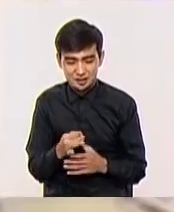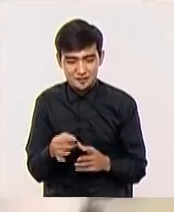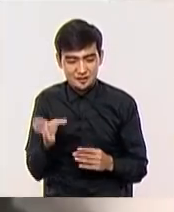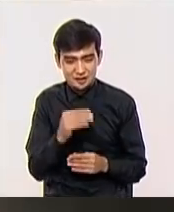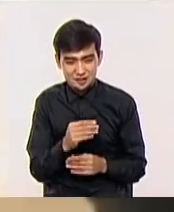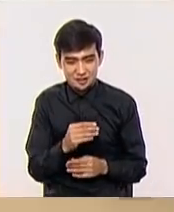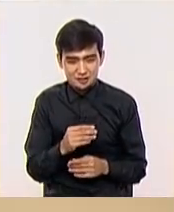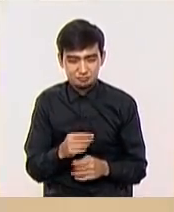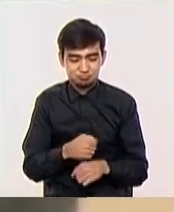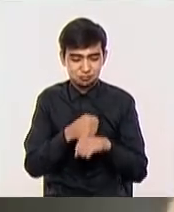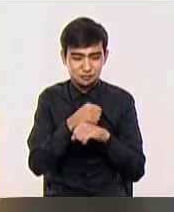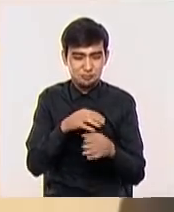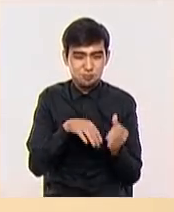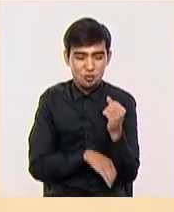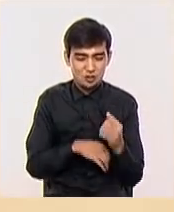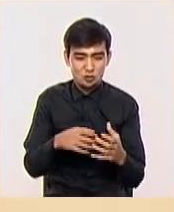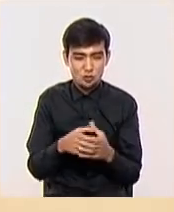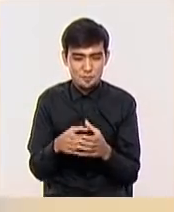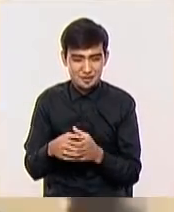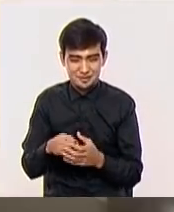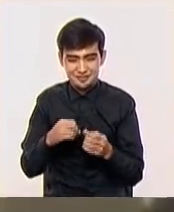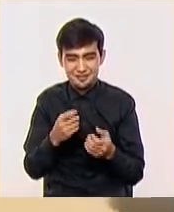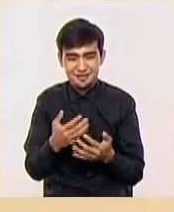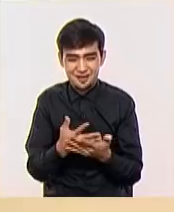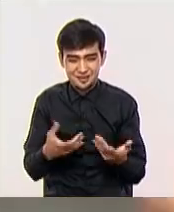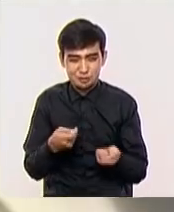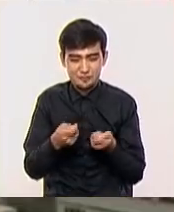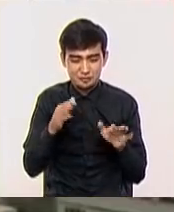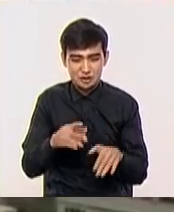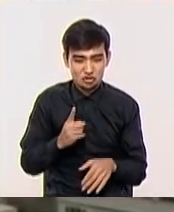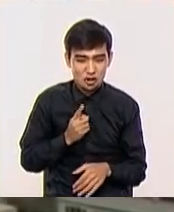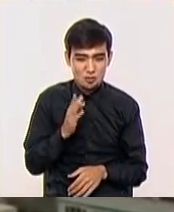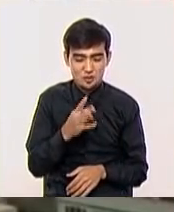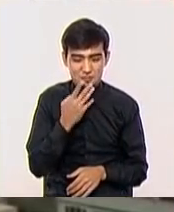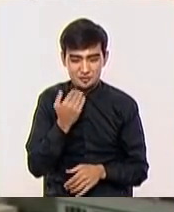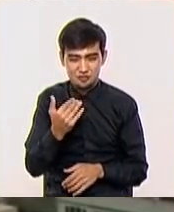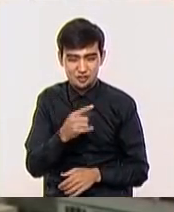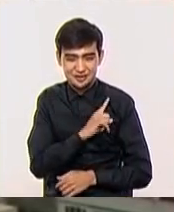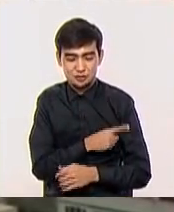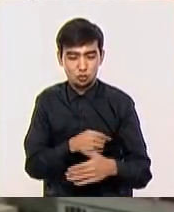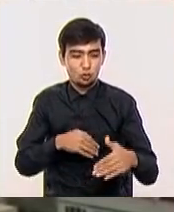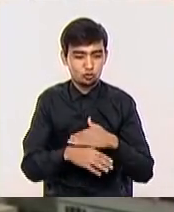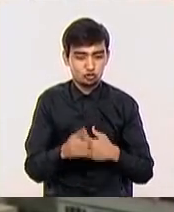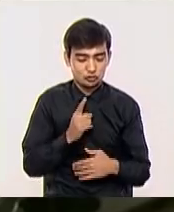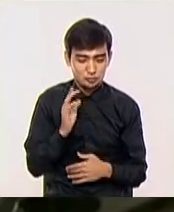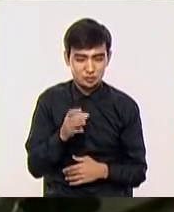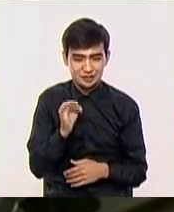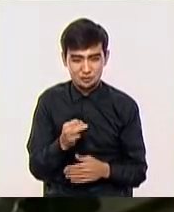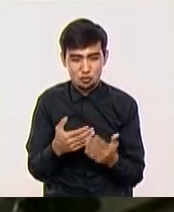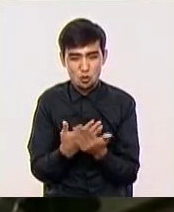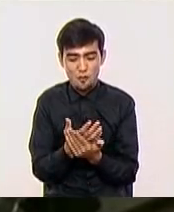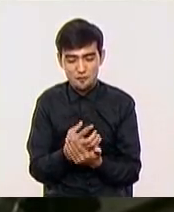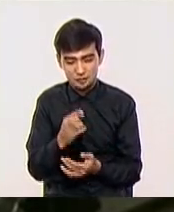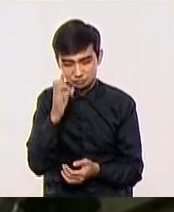что повстанцы после перегруппировки из разных провинций будут ждать, пока иностранные силы уйдут, прежде чем создавать